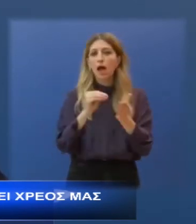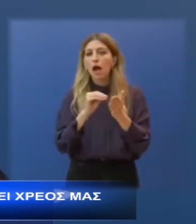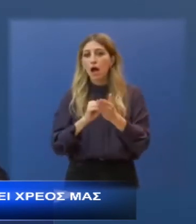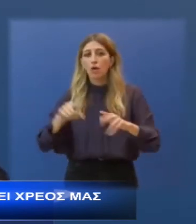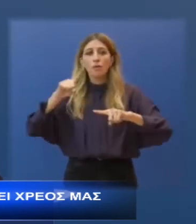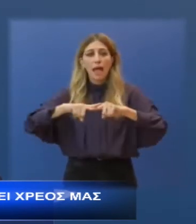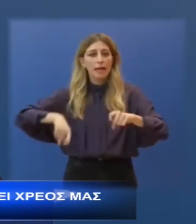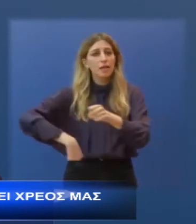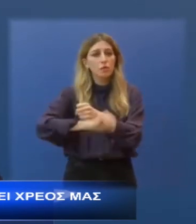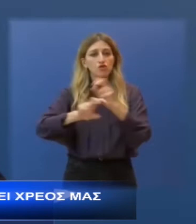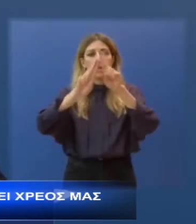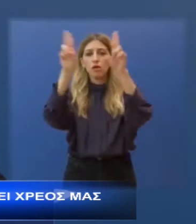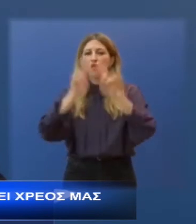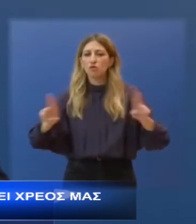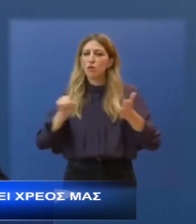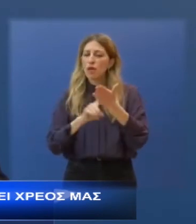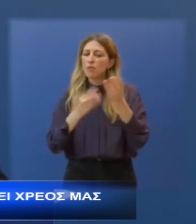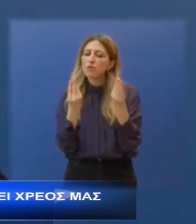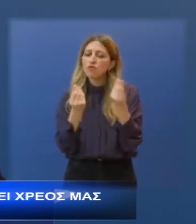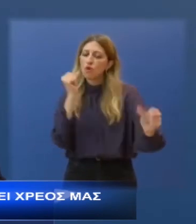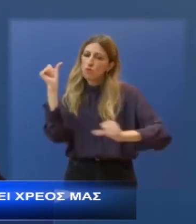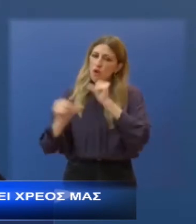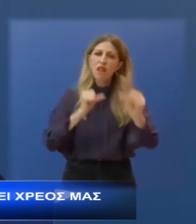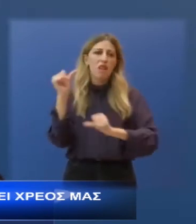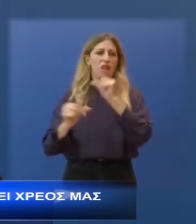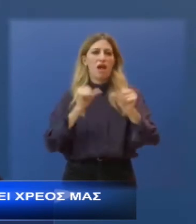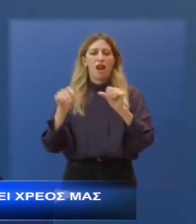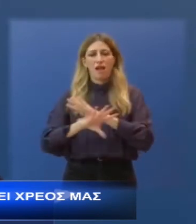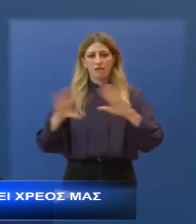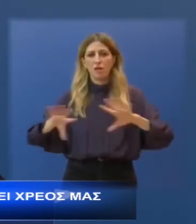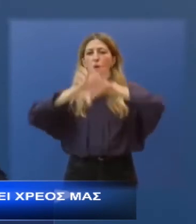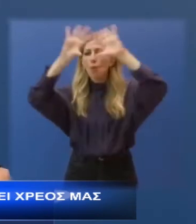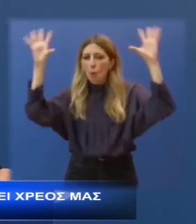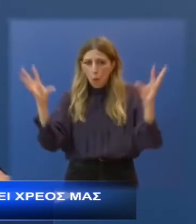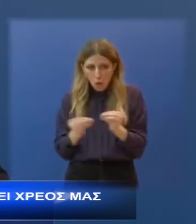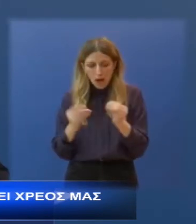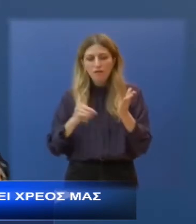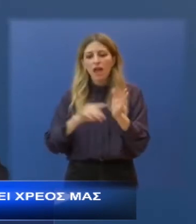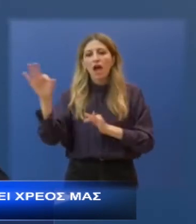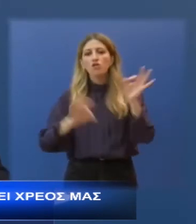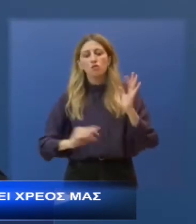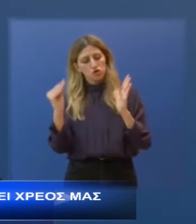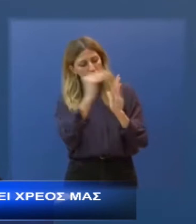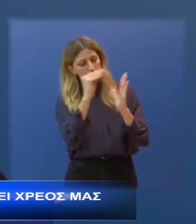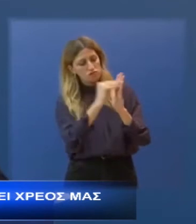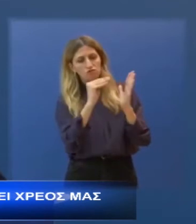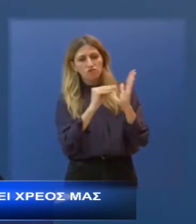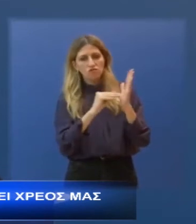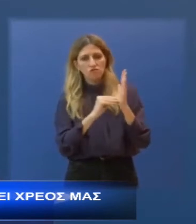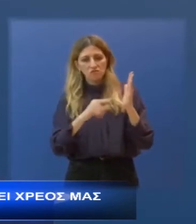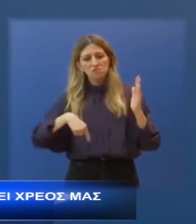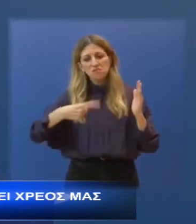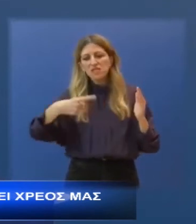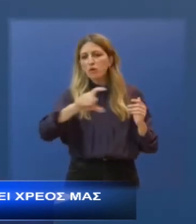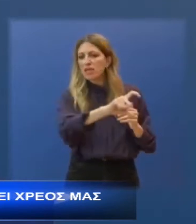Ποδοσφαιρικής Ομοσπονδίας. Οι νομοθετικές παρεμβάσεις θα περιλαμβάνονται στο αθλητικό νομοσχέδιο που θα κατατεθεί στο Ελληνικό Κοινοβούλιο τις επόμενες